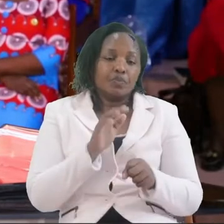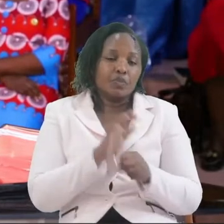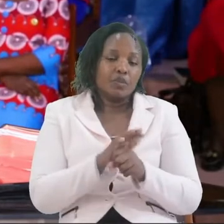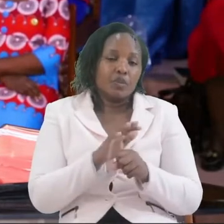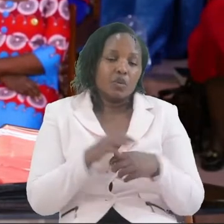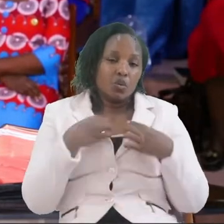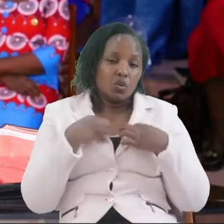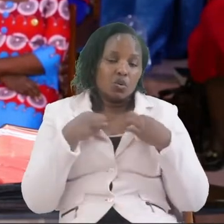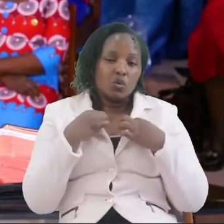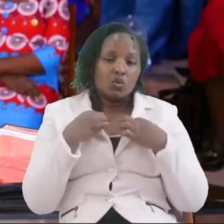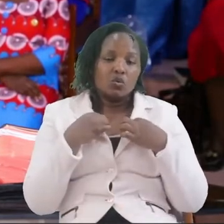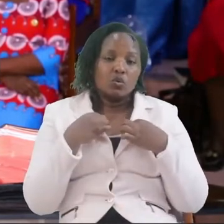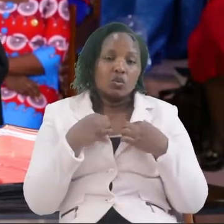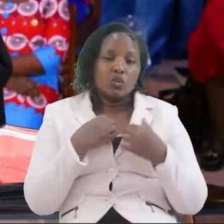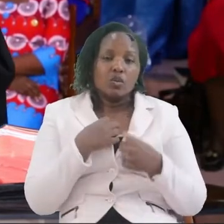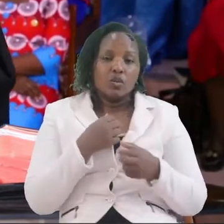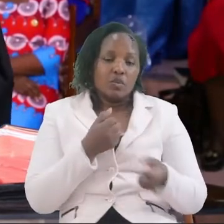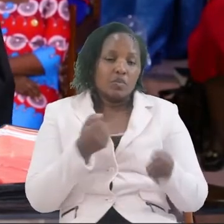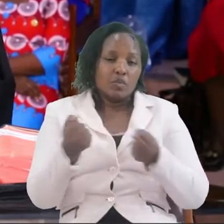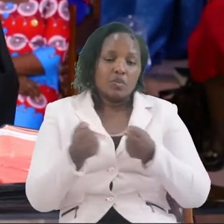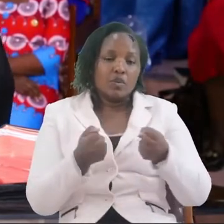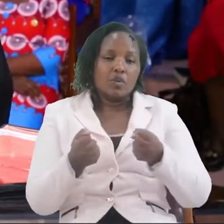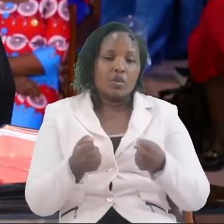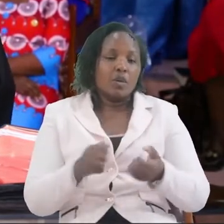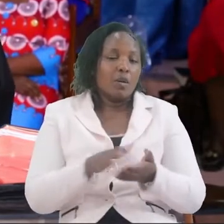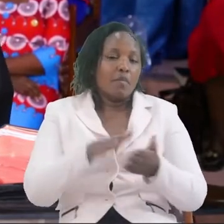designers, watu wanaendesha magari kubwa kubwa,